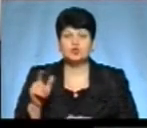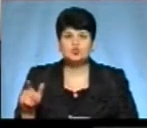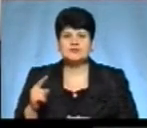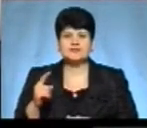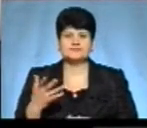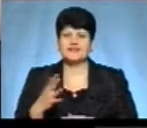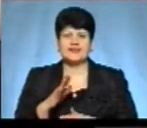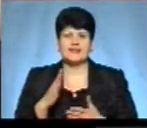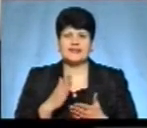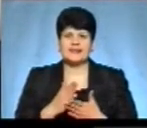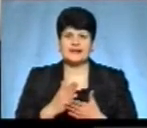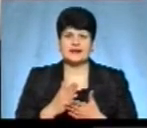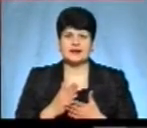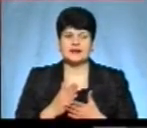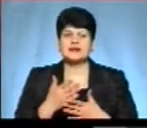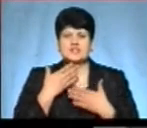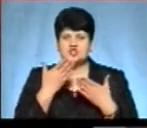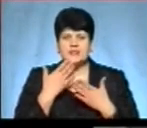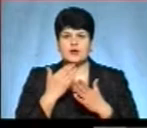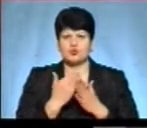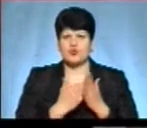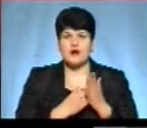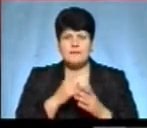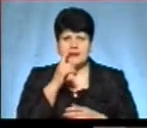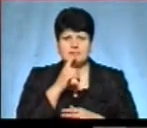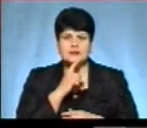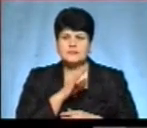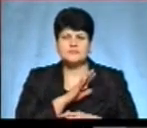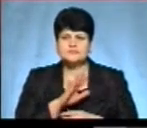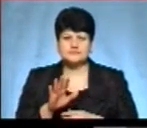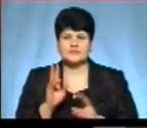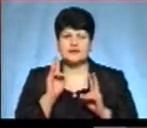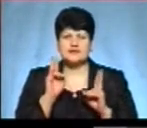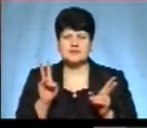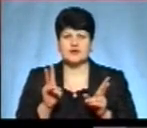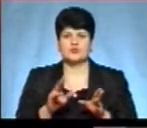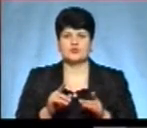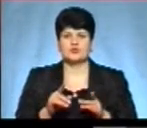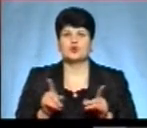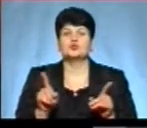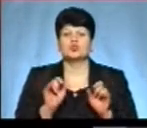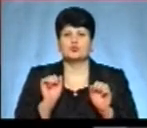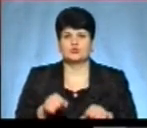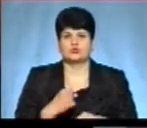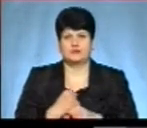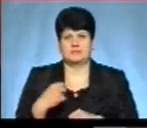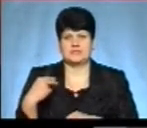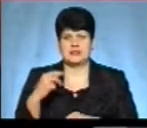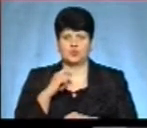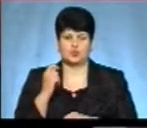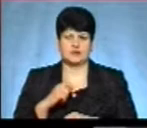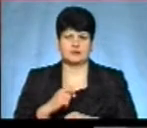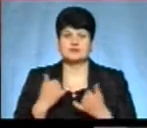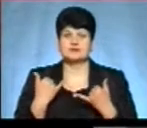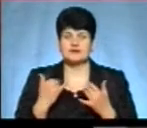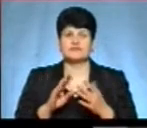зовсім часто читають програми і взагалі не знають повне коло повноважень президента України. Зараз у